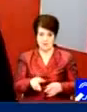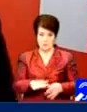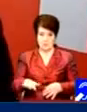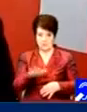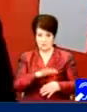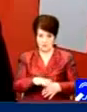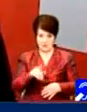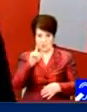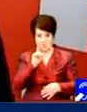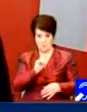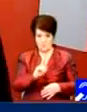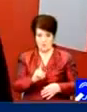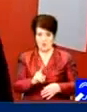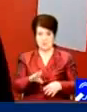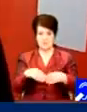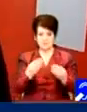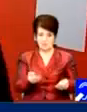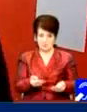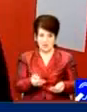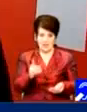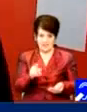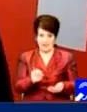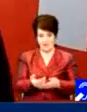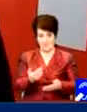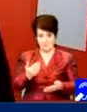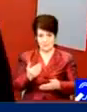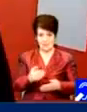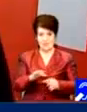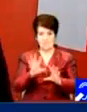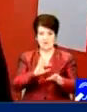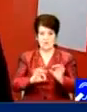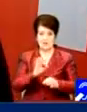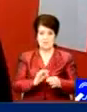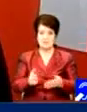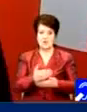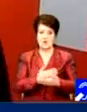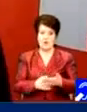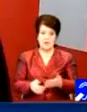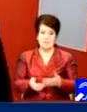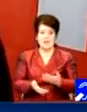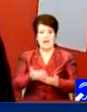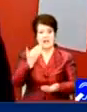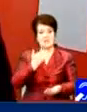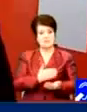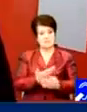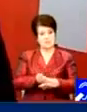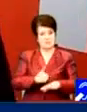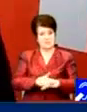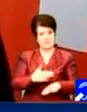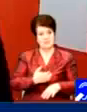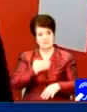ta de confort. Oferi copilului tău un ecran, dar ulterior vei culege roadele sau consecințele pe termen lung sunt